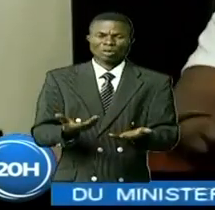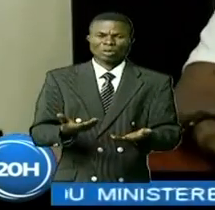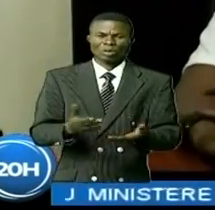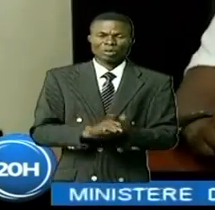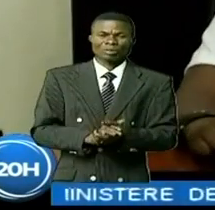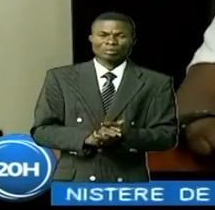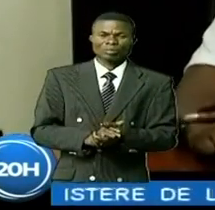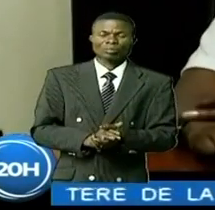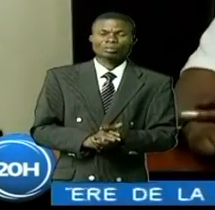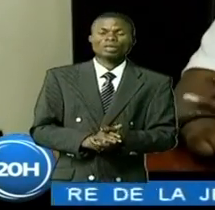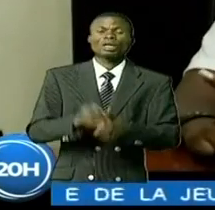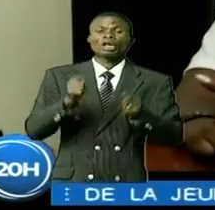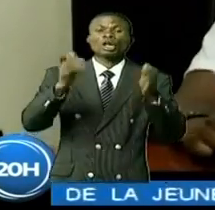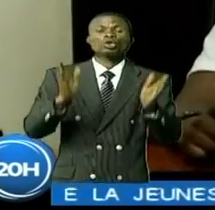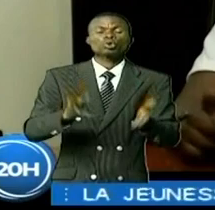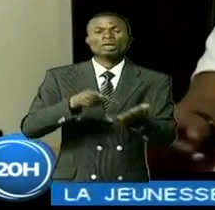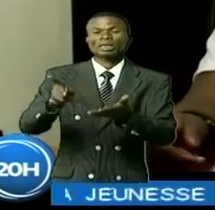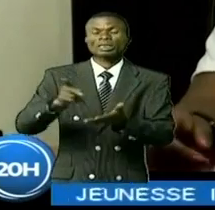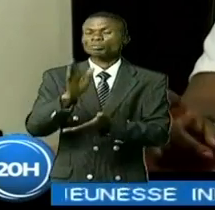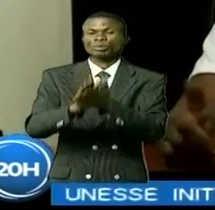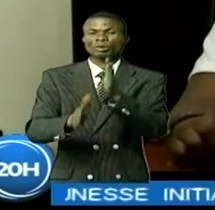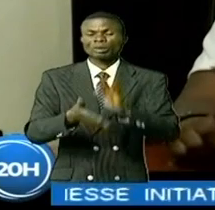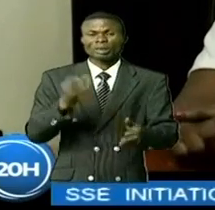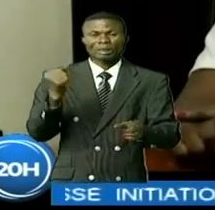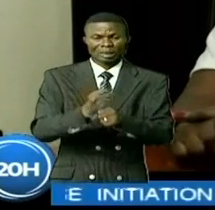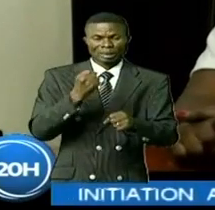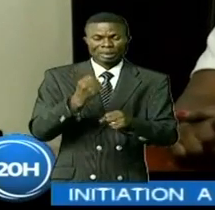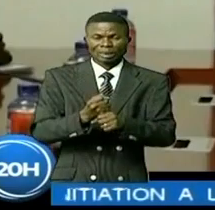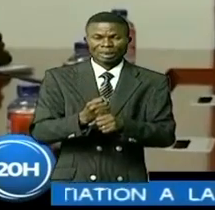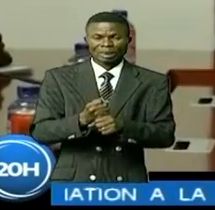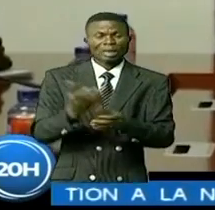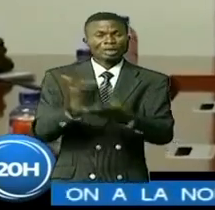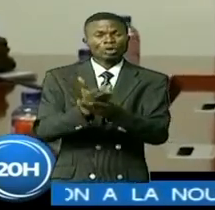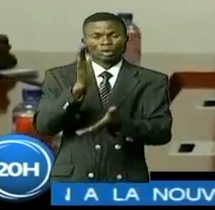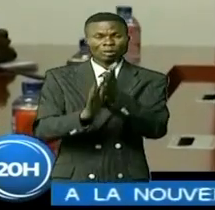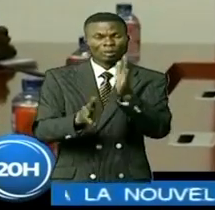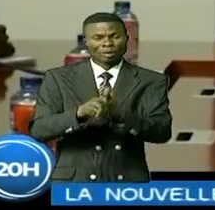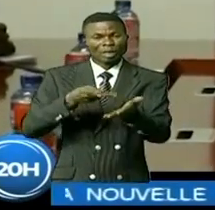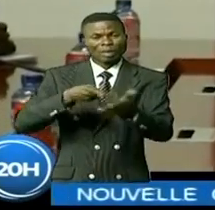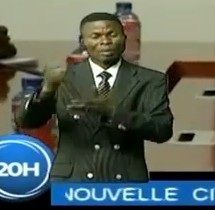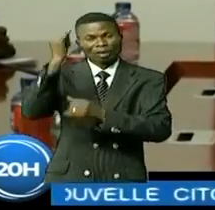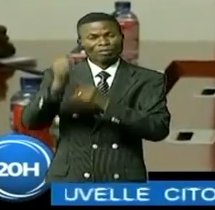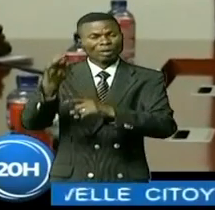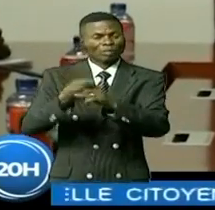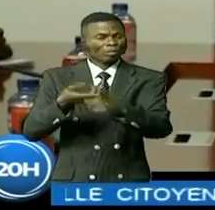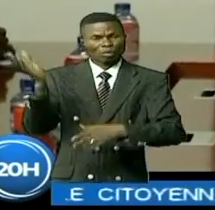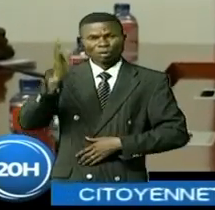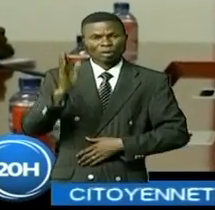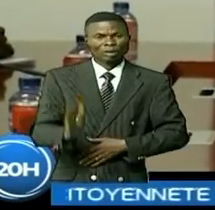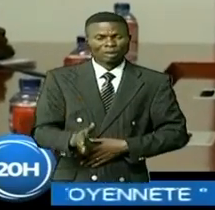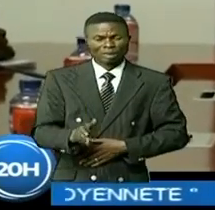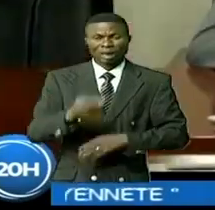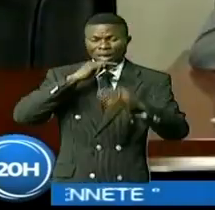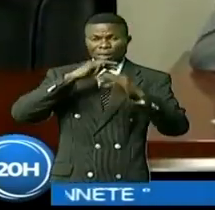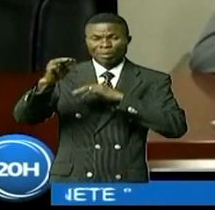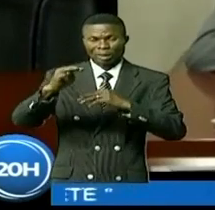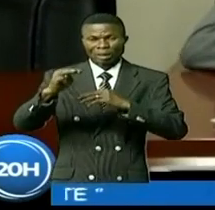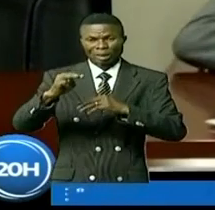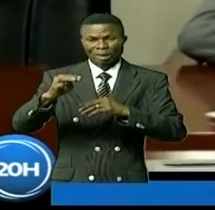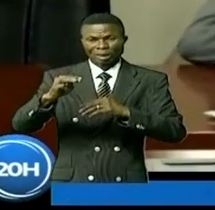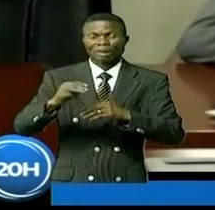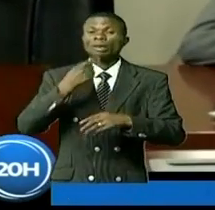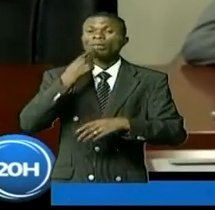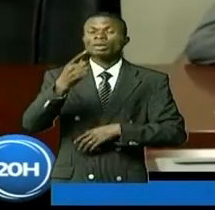les journaliers ne sont pas payés. Quand on travaille, il n'y a pas de documents. Parce que vous allez voir, peut-être dans un CMS, oui, on devait avoir